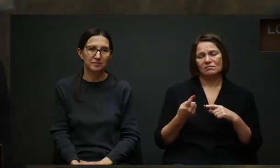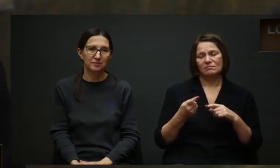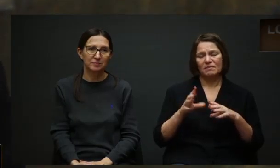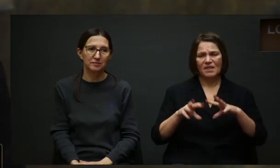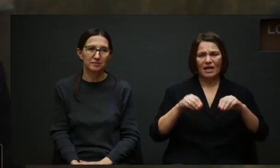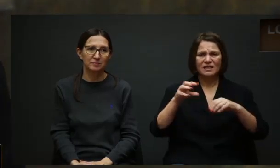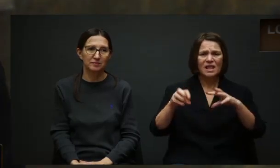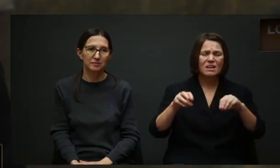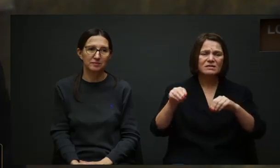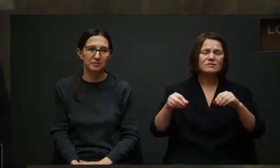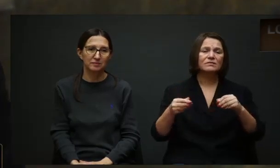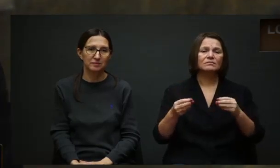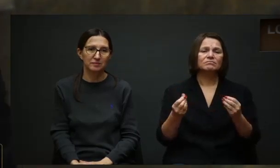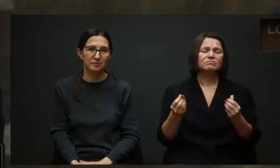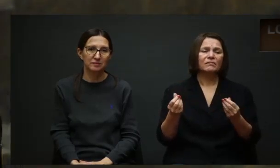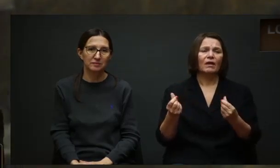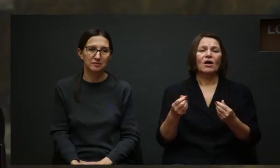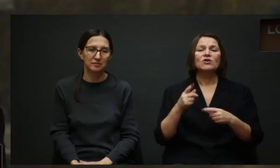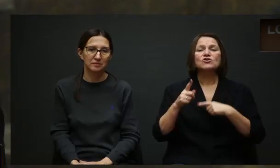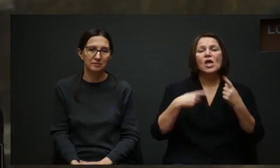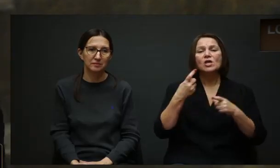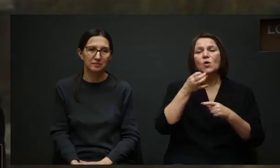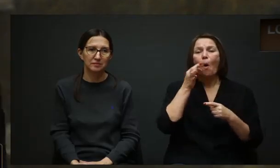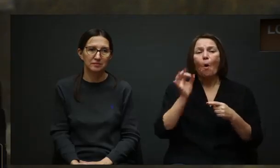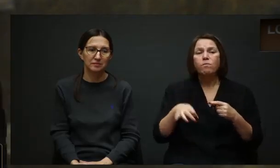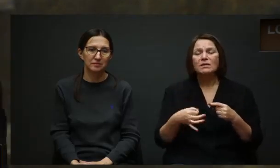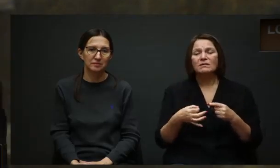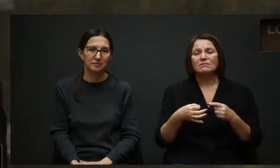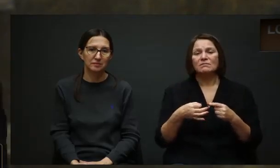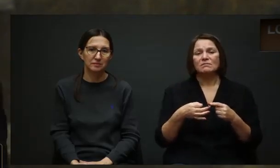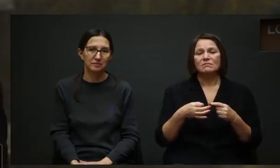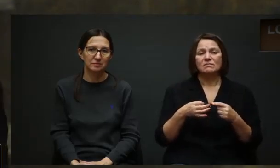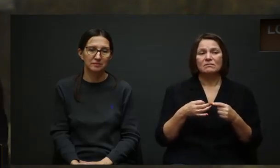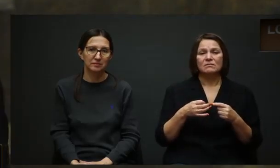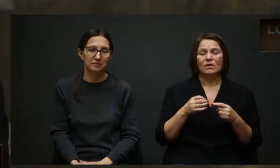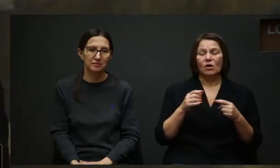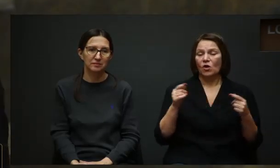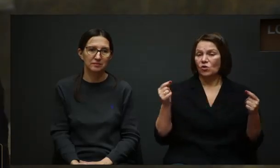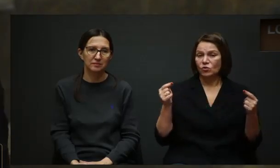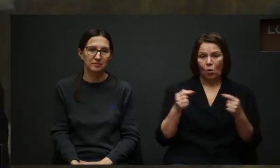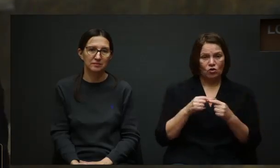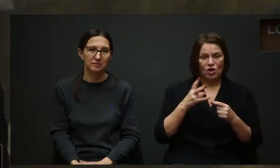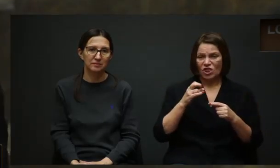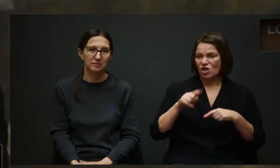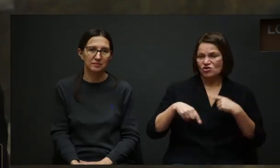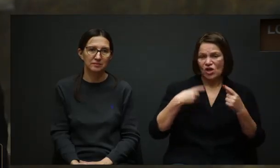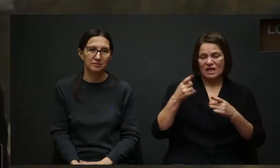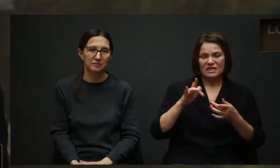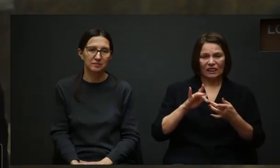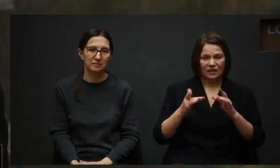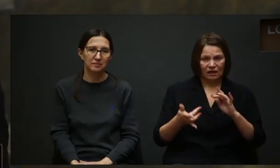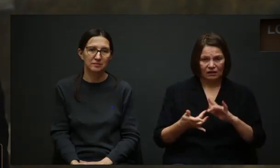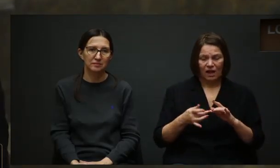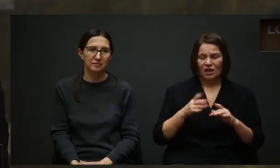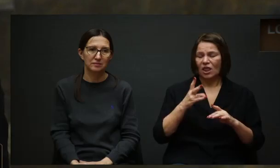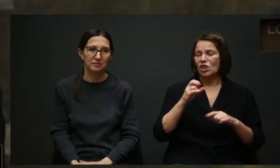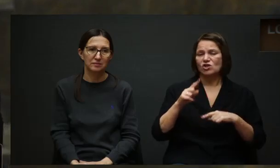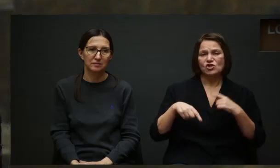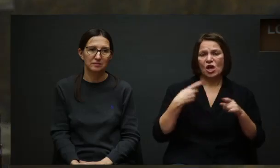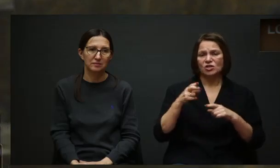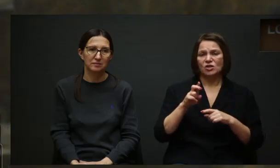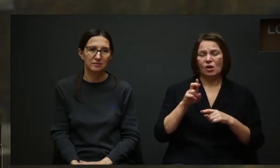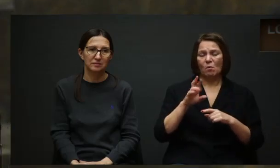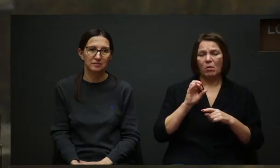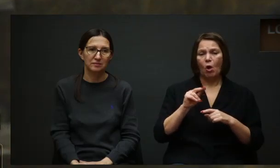тактильность, через непосредственный опыт, точно, что не через интернет, не через блокчейн-технологии.